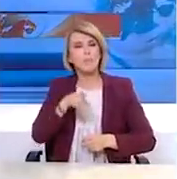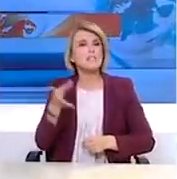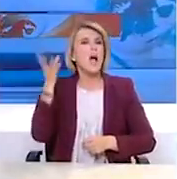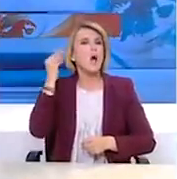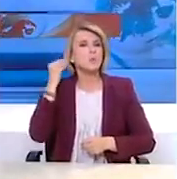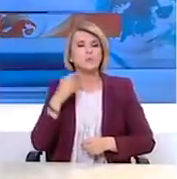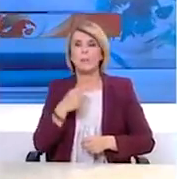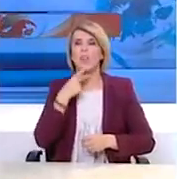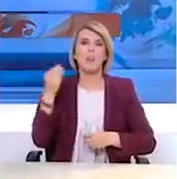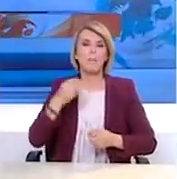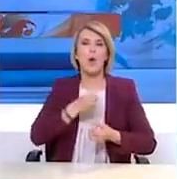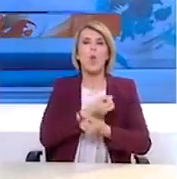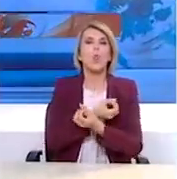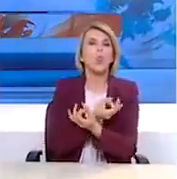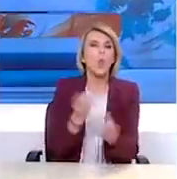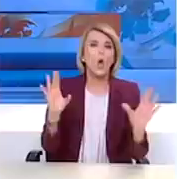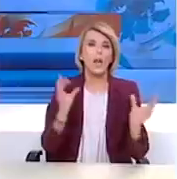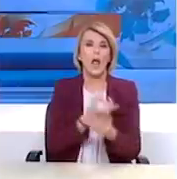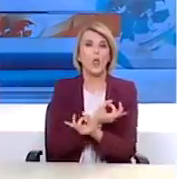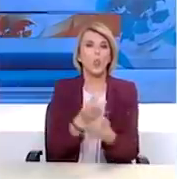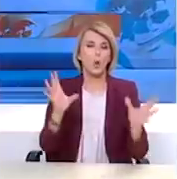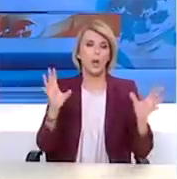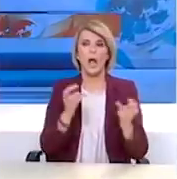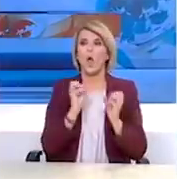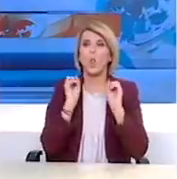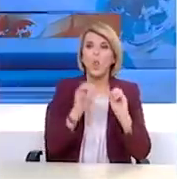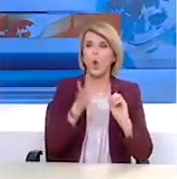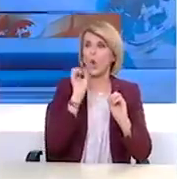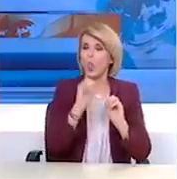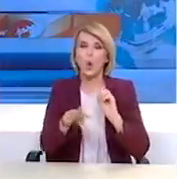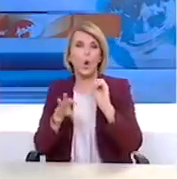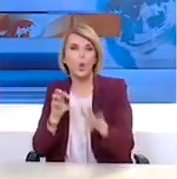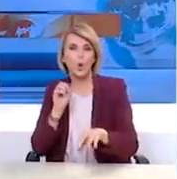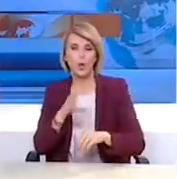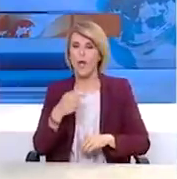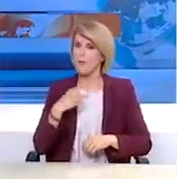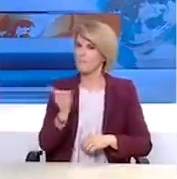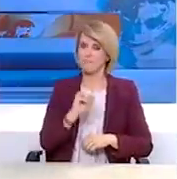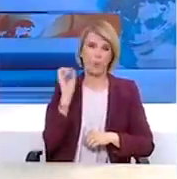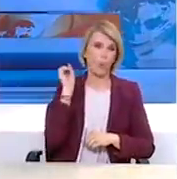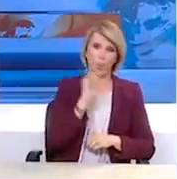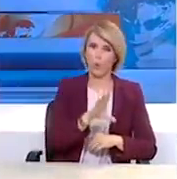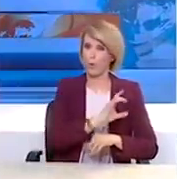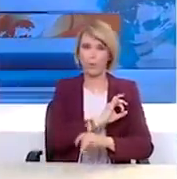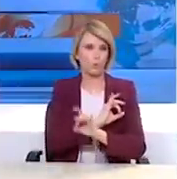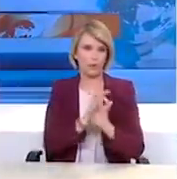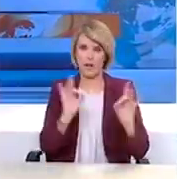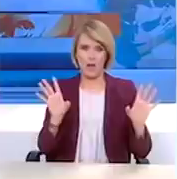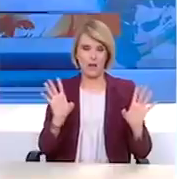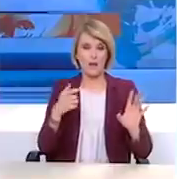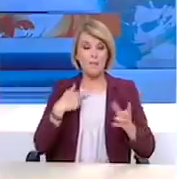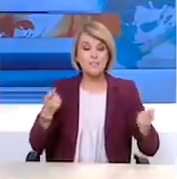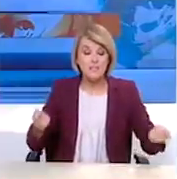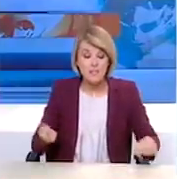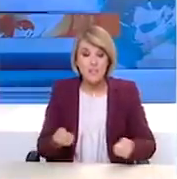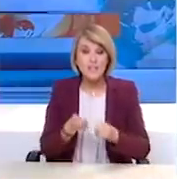δώρων, επιτρέψτε μου να πω ότι δεν έχουμε χαρίσει τίποτα σε κανέναν. Χρησιμοποιούμε, κάνουμε